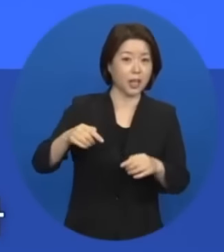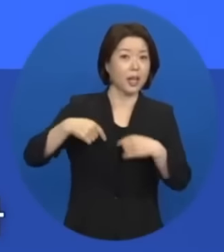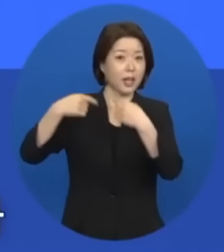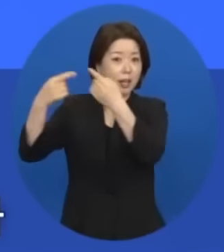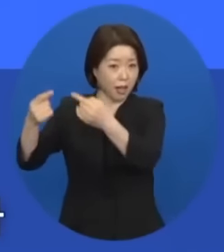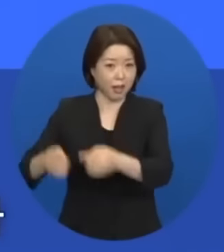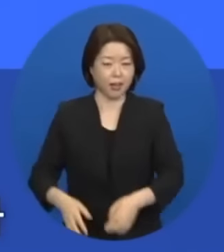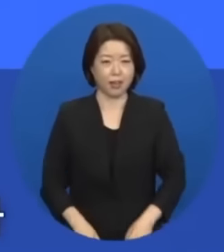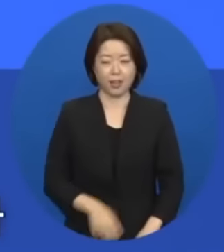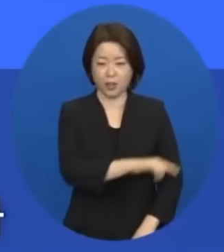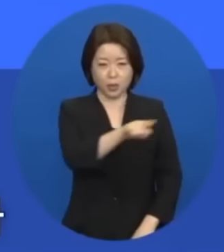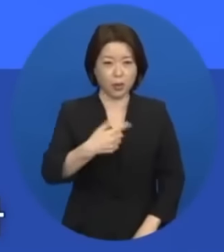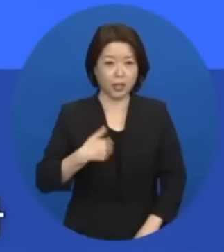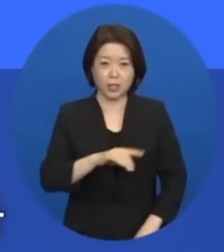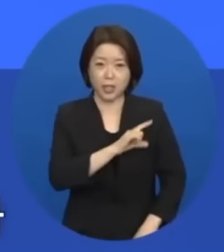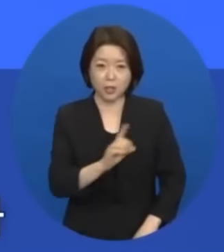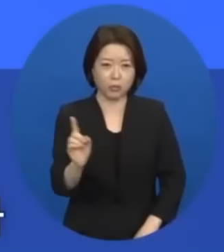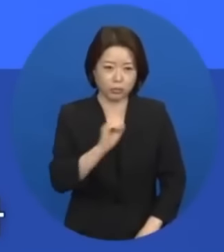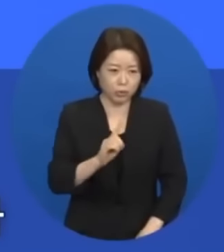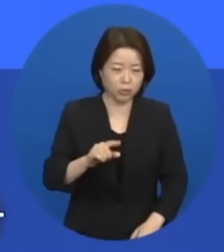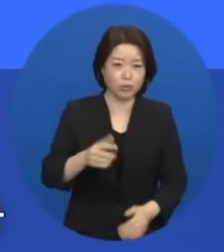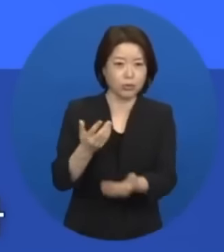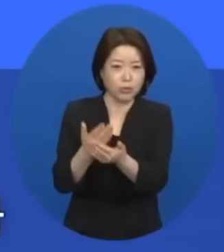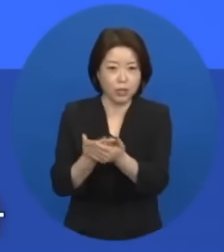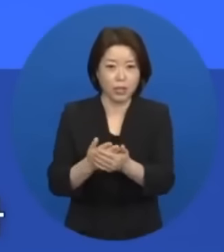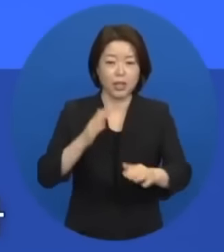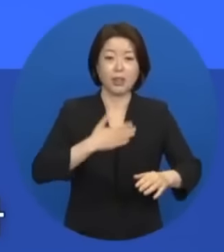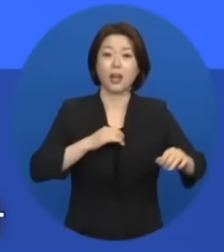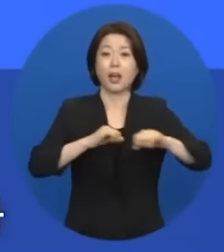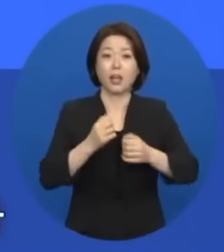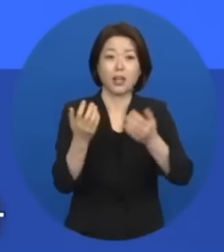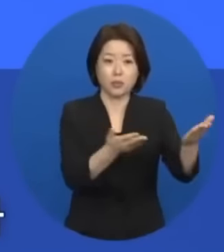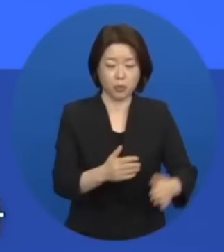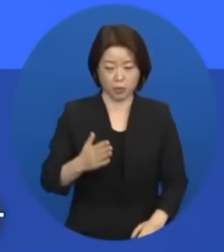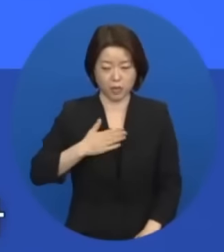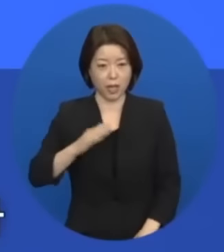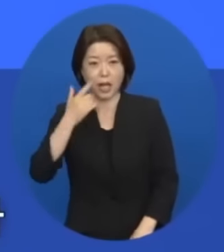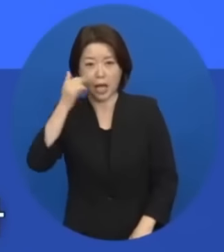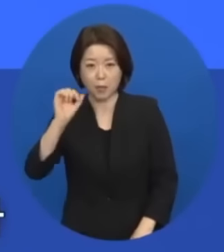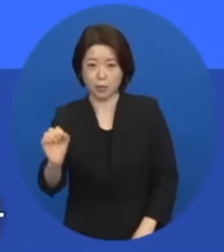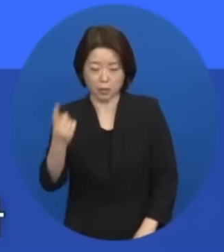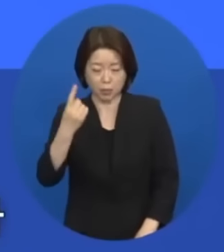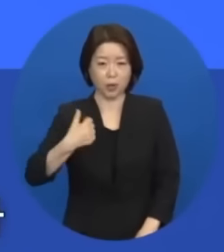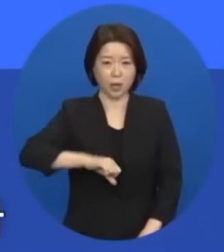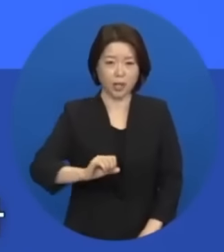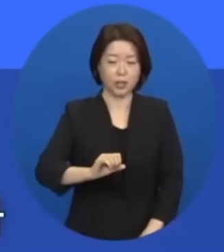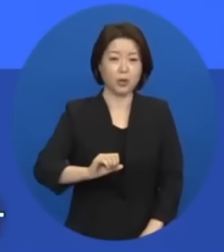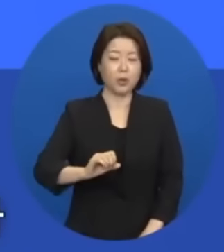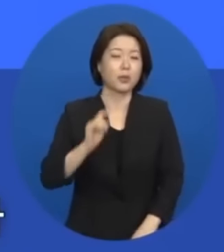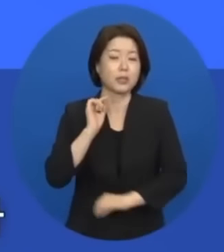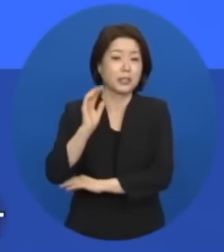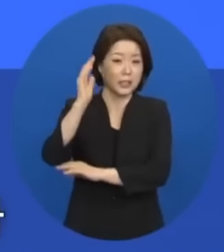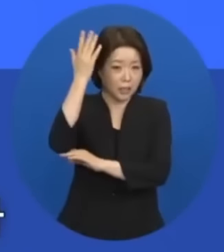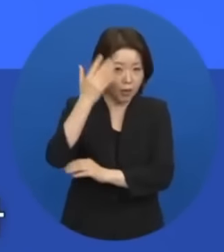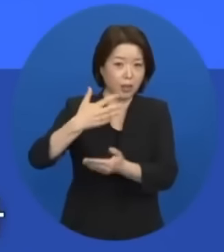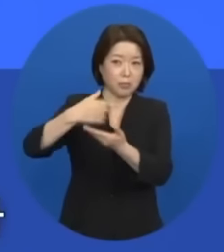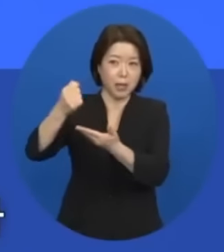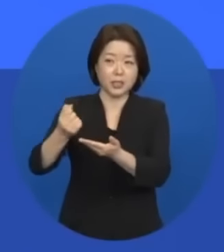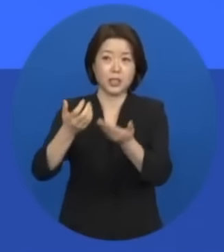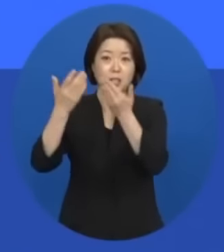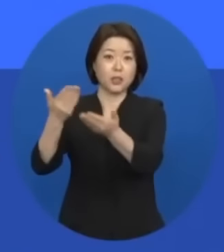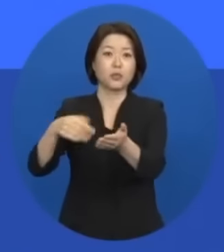이을 하든 니이지 하들 암아 광을 으게 하려함이라